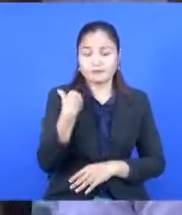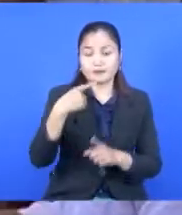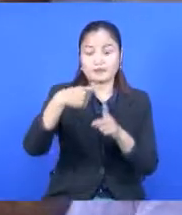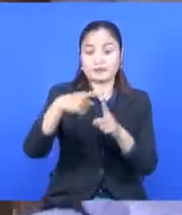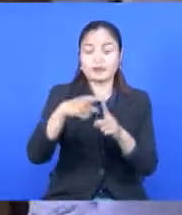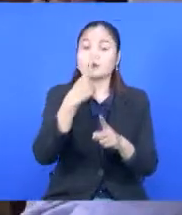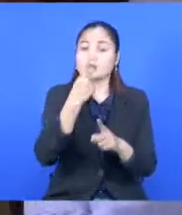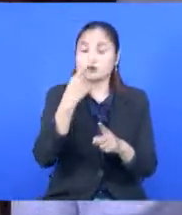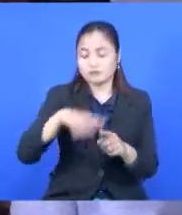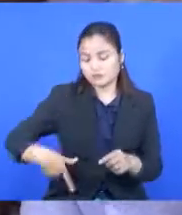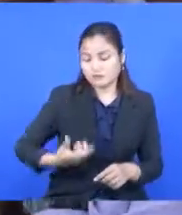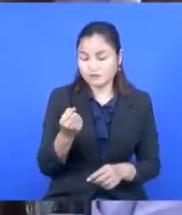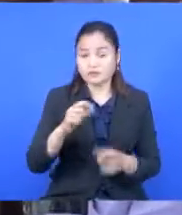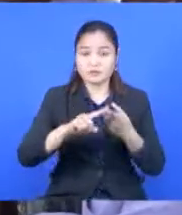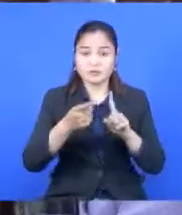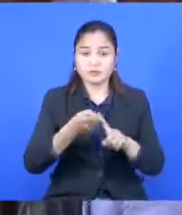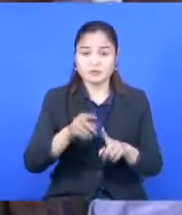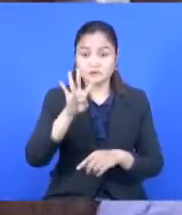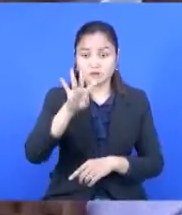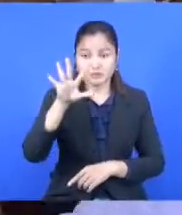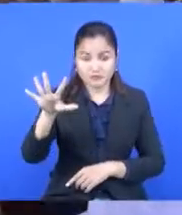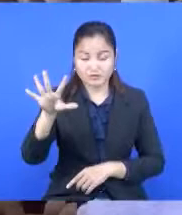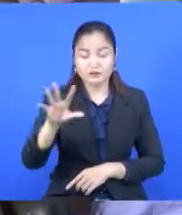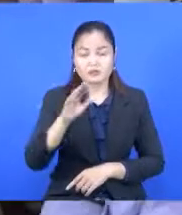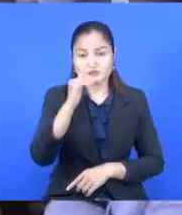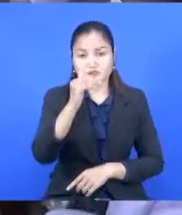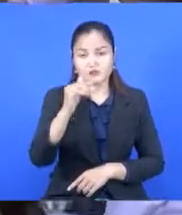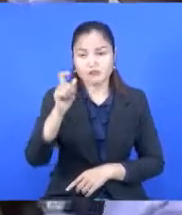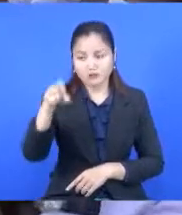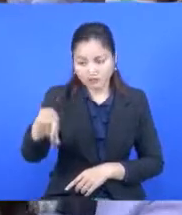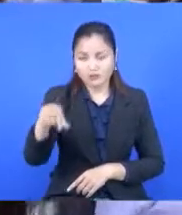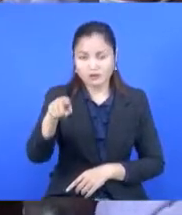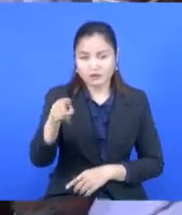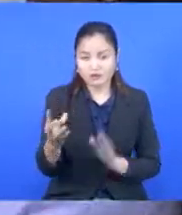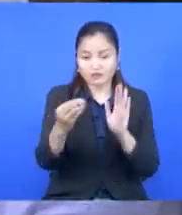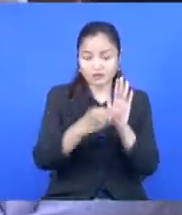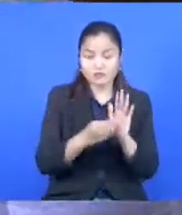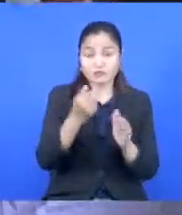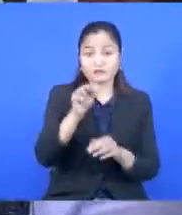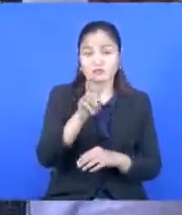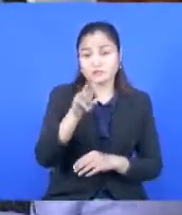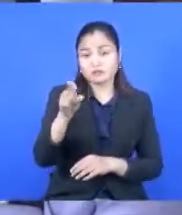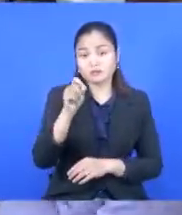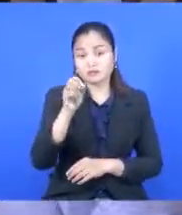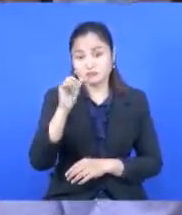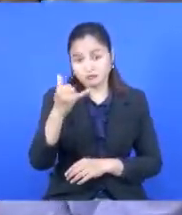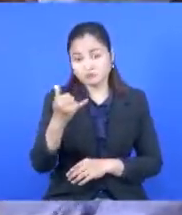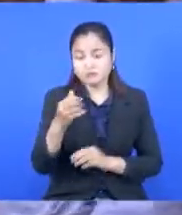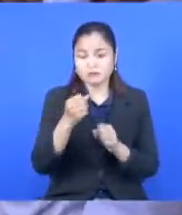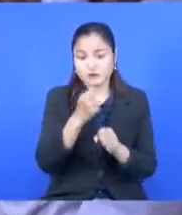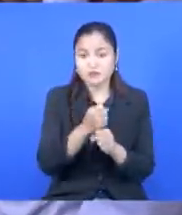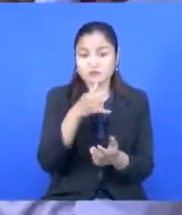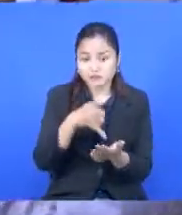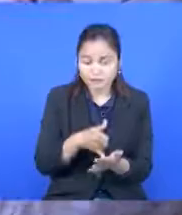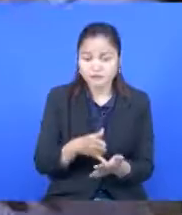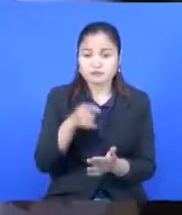លេខ45កក្រកសកចុះថ្ងៃទី17កុម្ភៈឆ្នាំ2021បានសម្ដែង